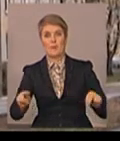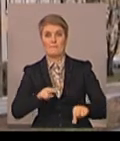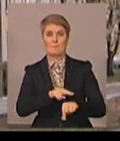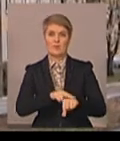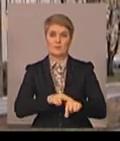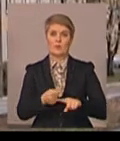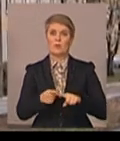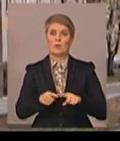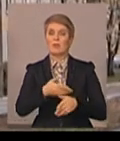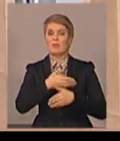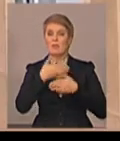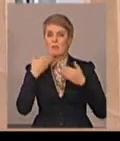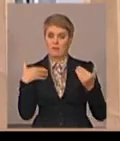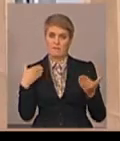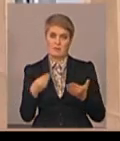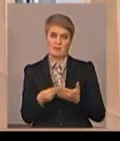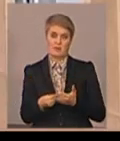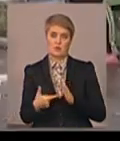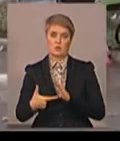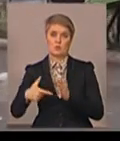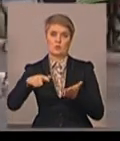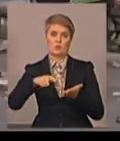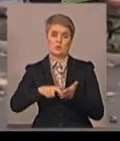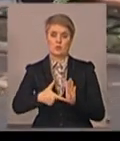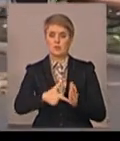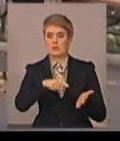які не мають власного житла. Сергій Михайлін, Володимир Кувакін. Новини на Першому.